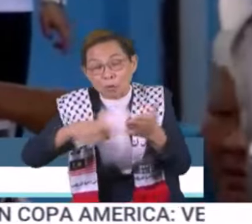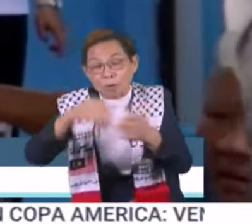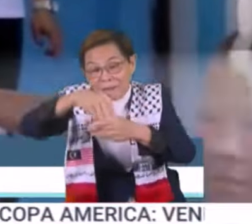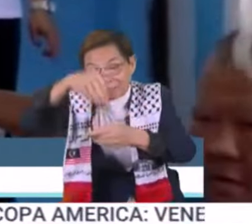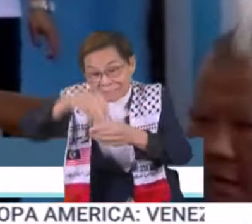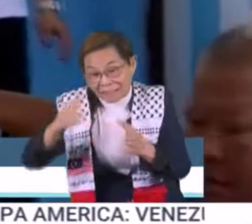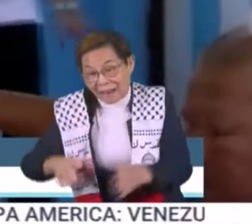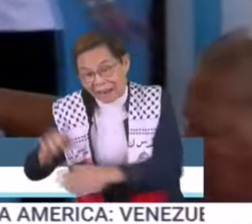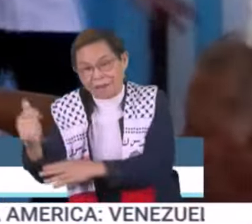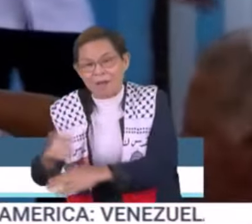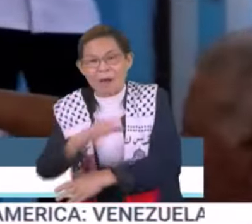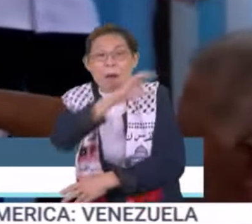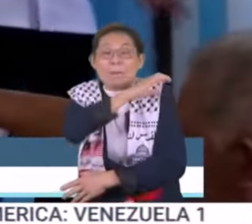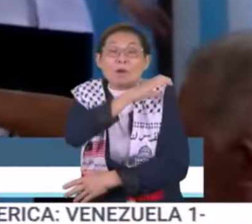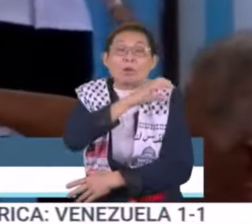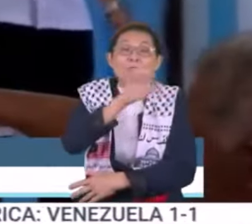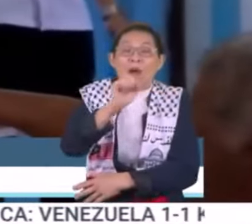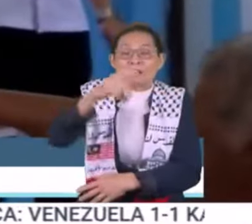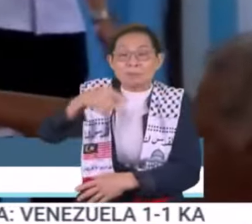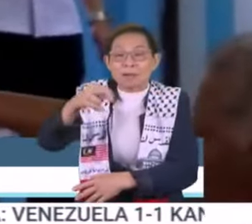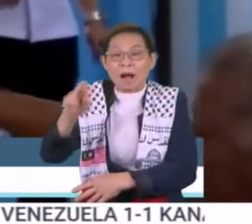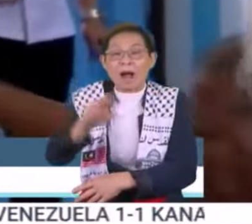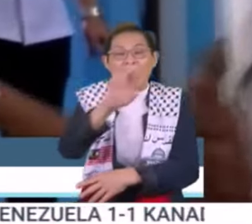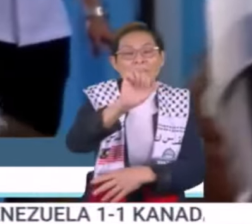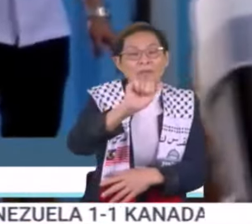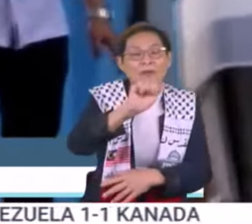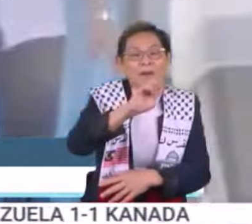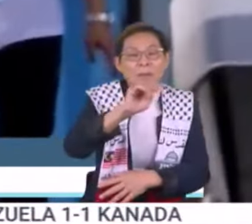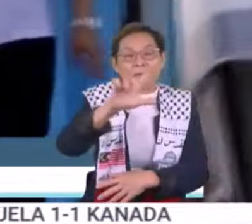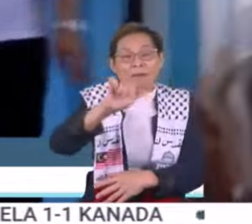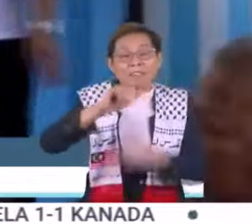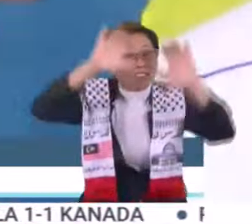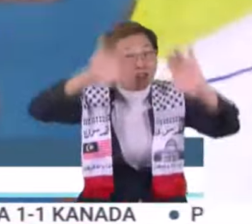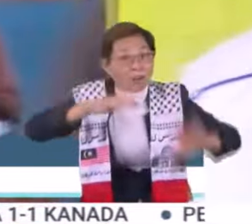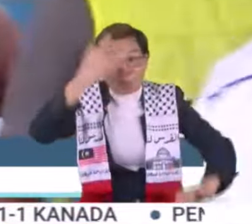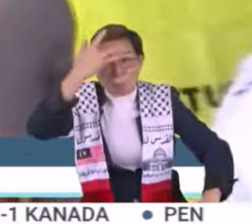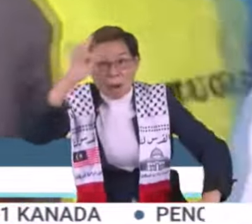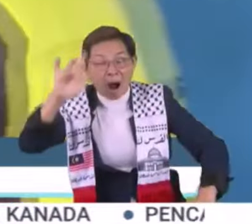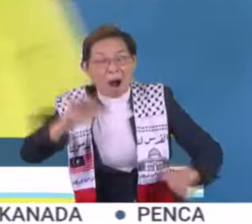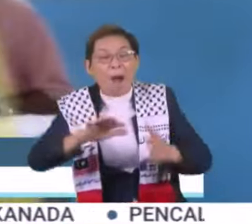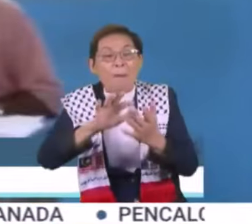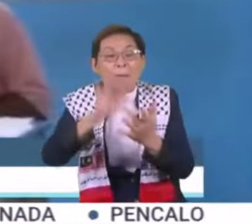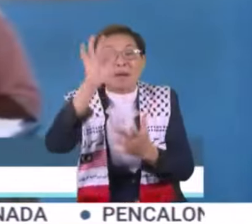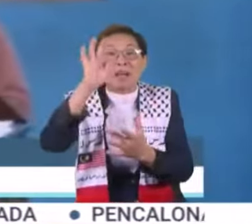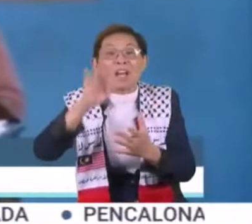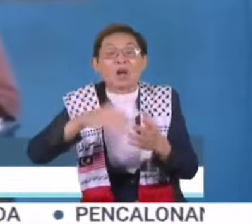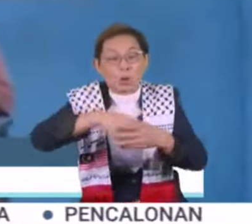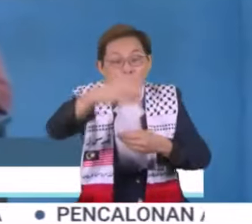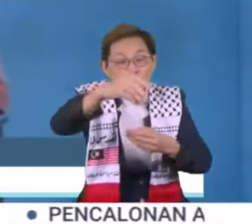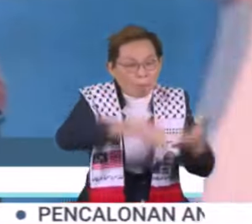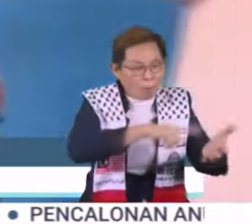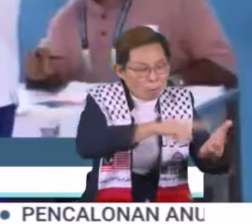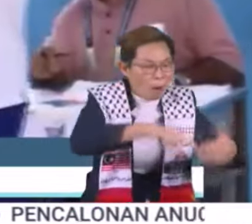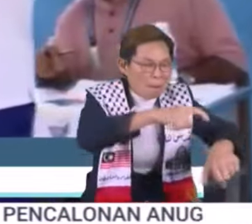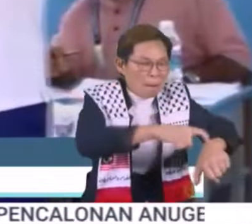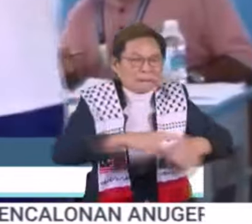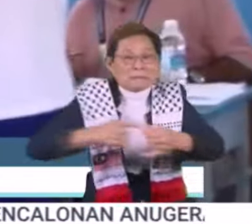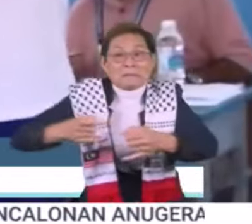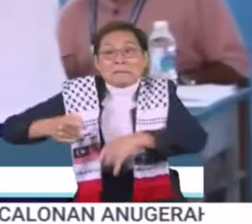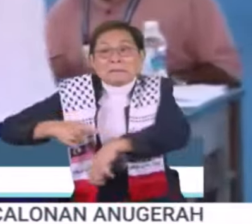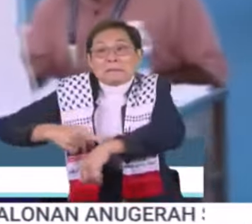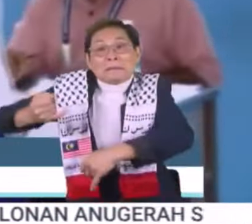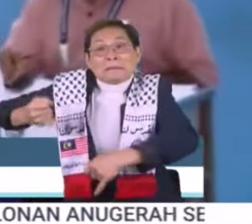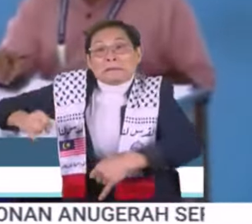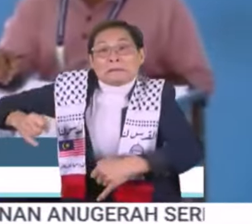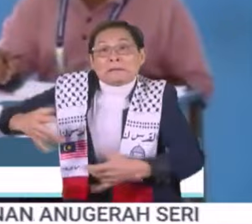Pengerusi SPR Datuk Sri Ramlan Harun berkata ia pendekatan bijak berbanding memilih untuk keluar mengundi pada saat-saat akhir.